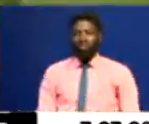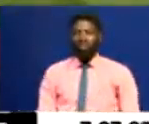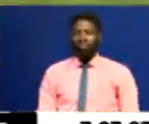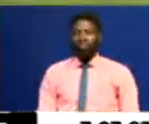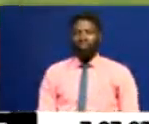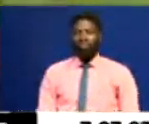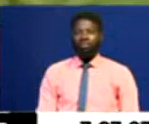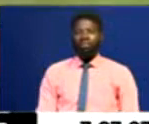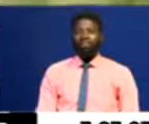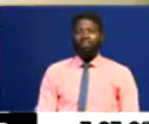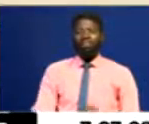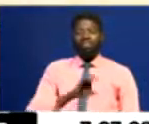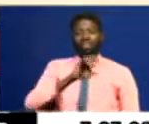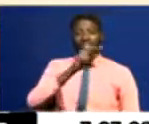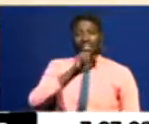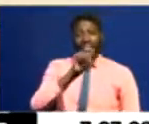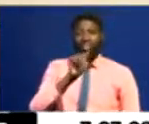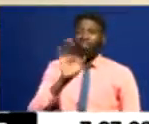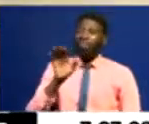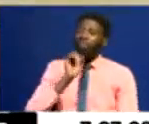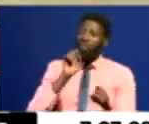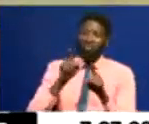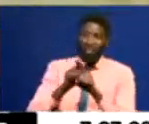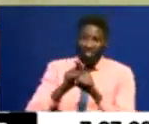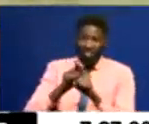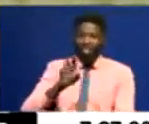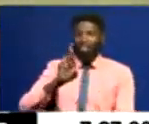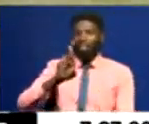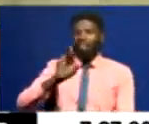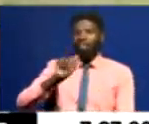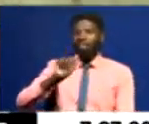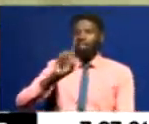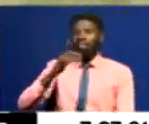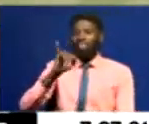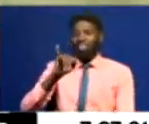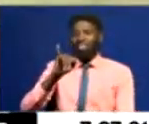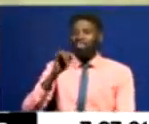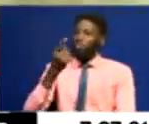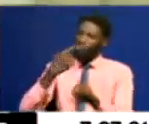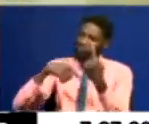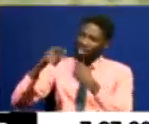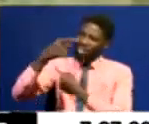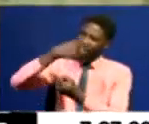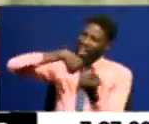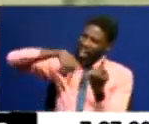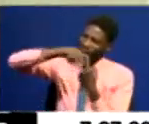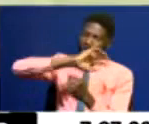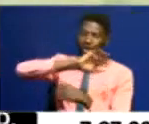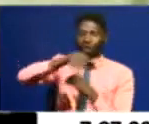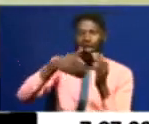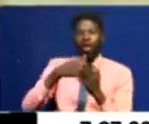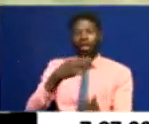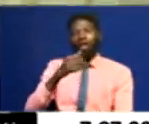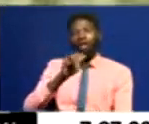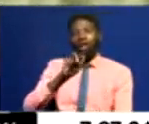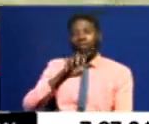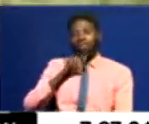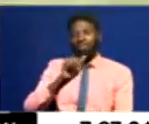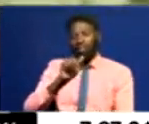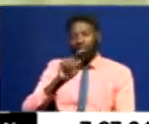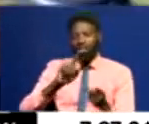Jasmith Chana akisaidiwa na Ravi Chana walishinda awamu zote na kuibuka washindi. Hamza Anwar na Adnan Din walimaliza nafasi ya